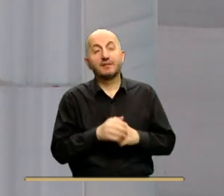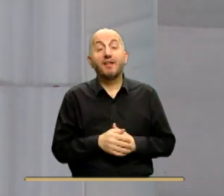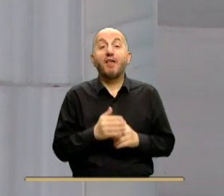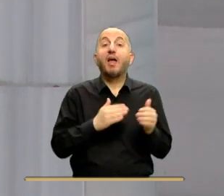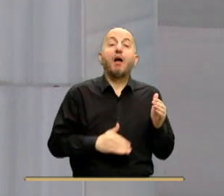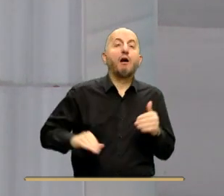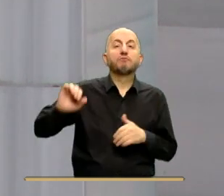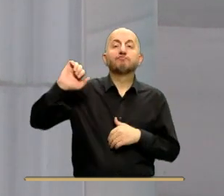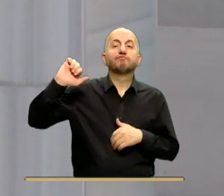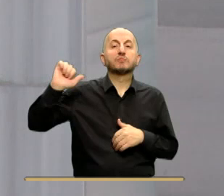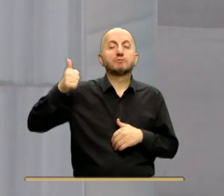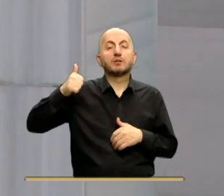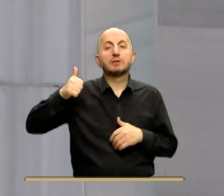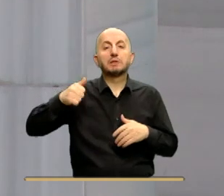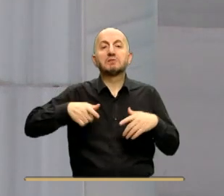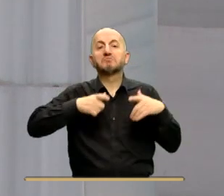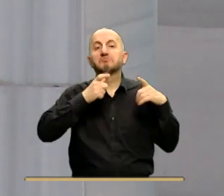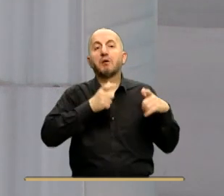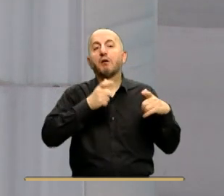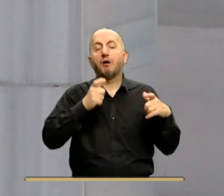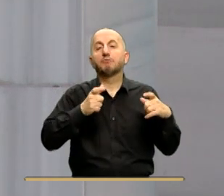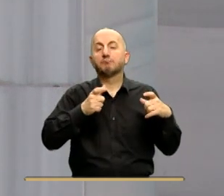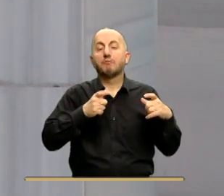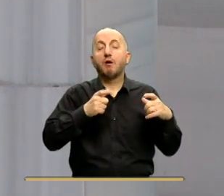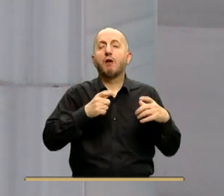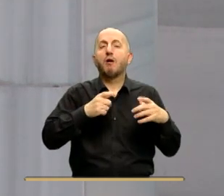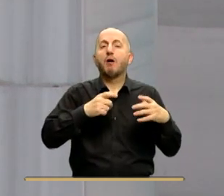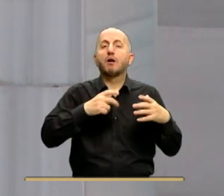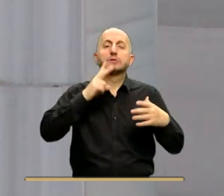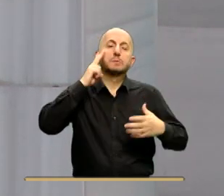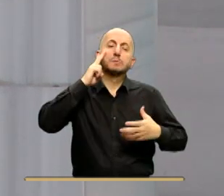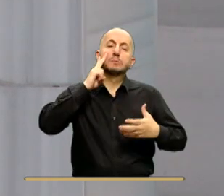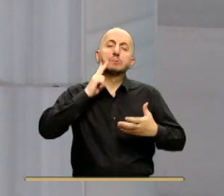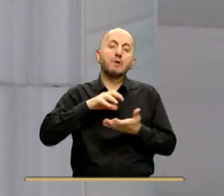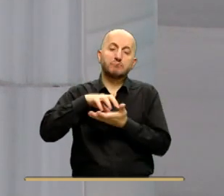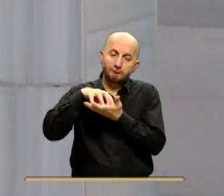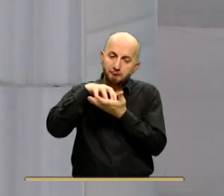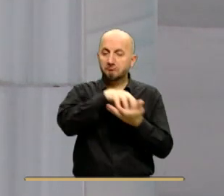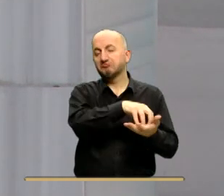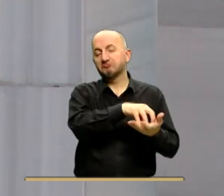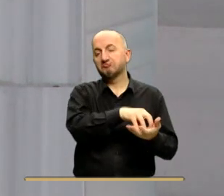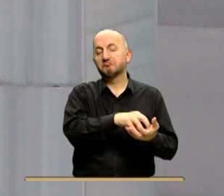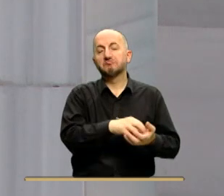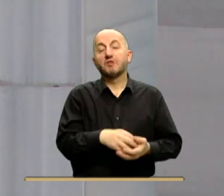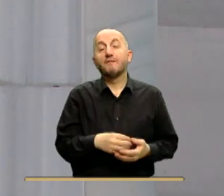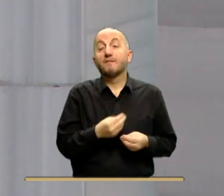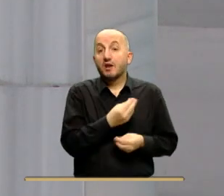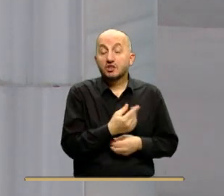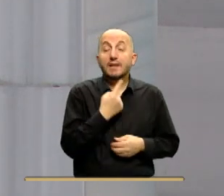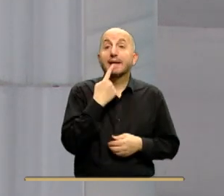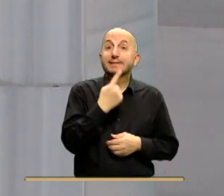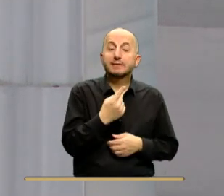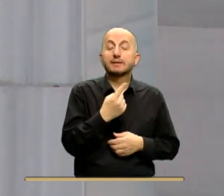en kıymetli makamlarla, efendim alabildiğince bir servetle donatacaklar, dedi.